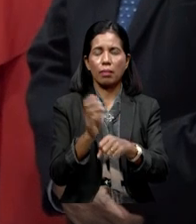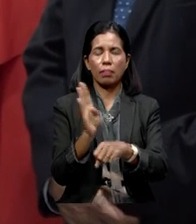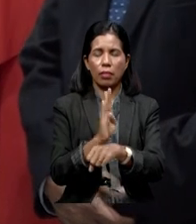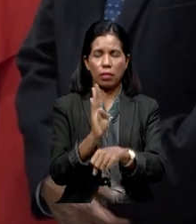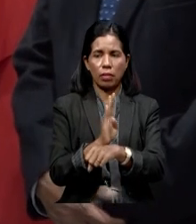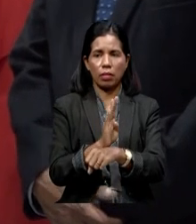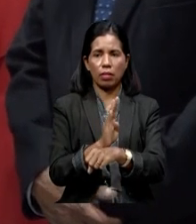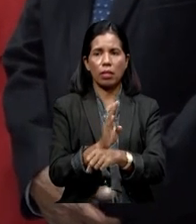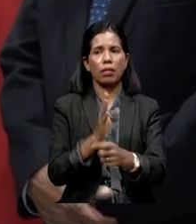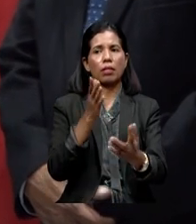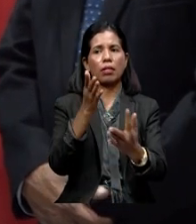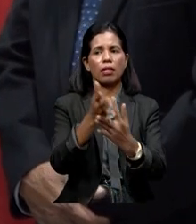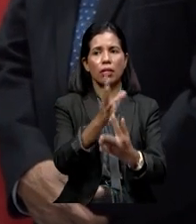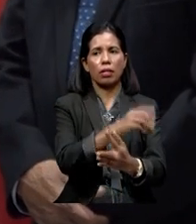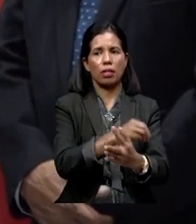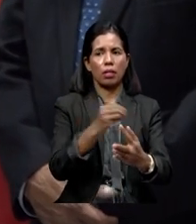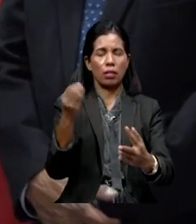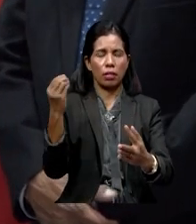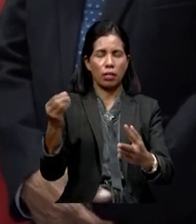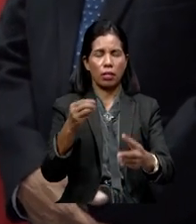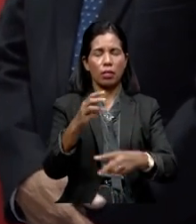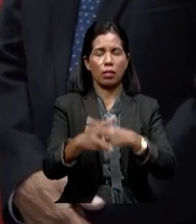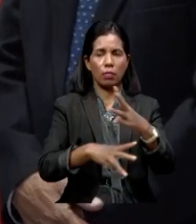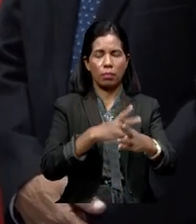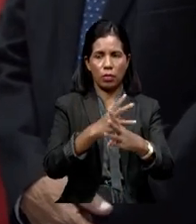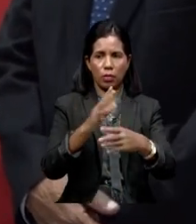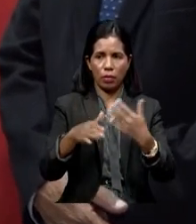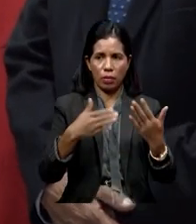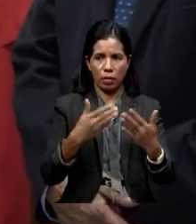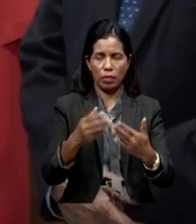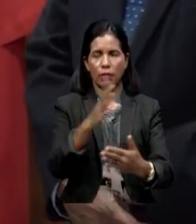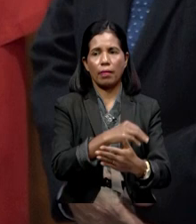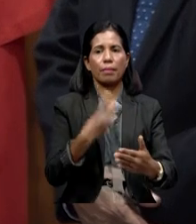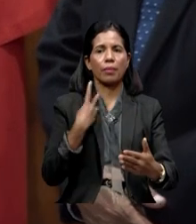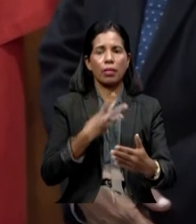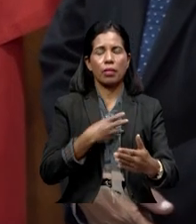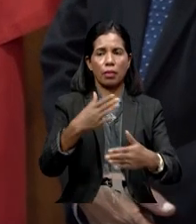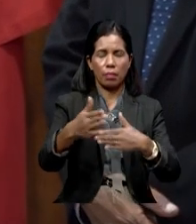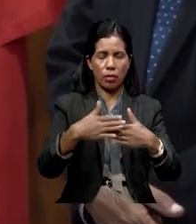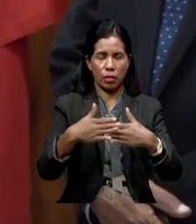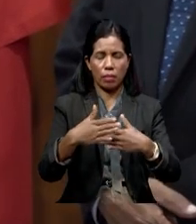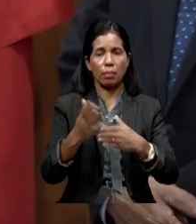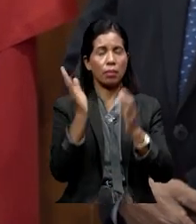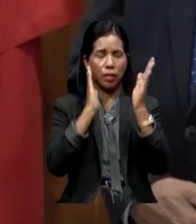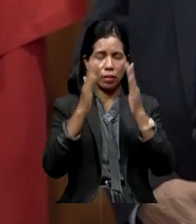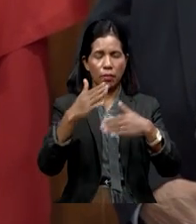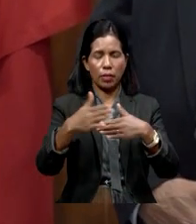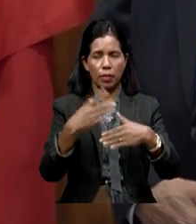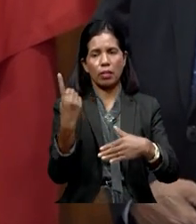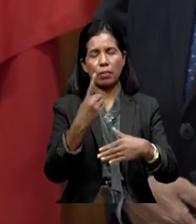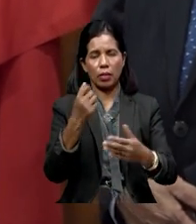buses perdagangan di seluruh dunia dan Malaysia sentiasa dekat di hati untuk